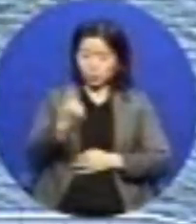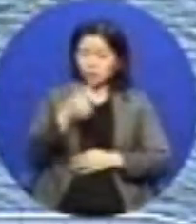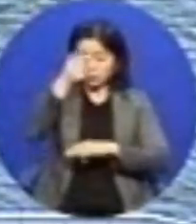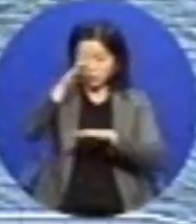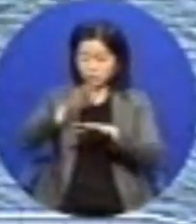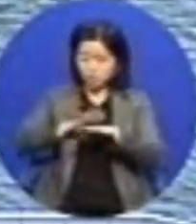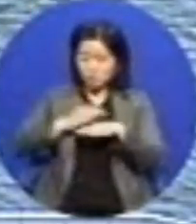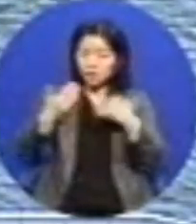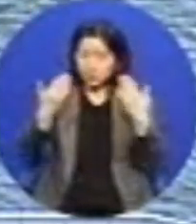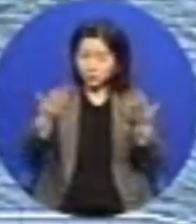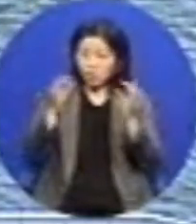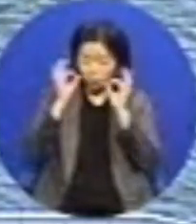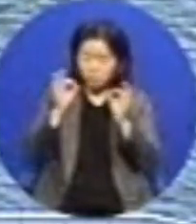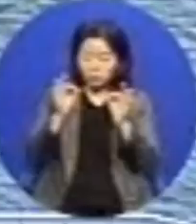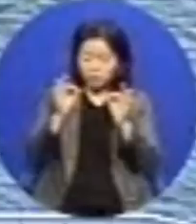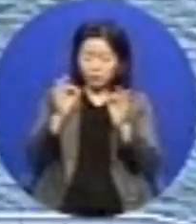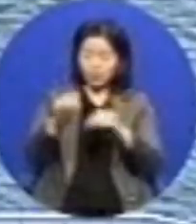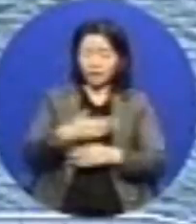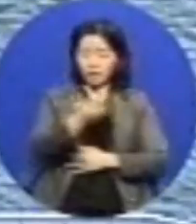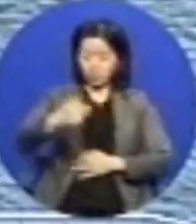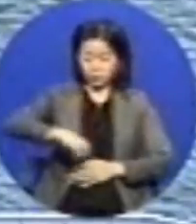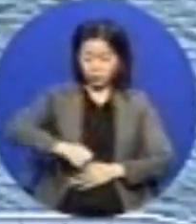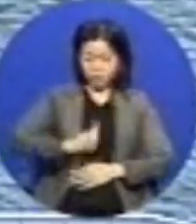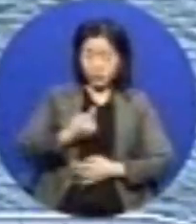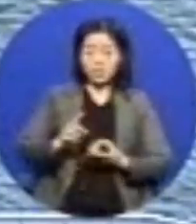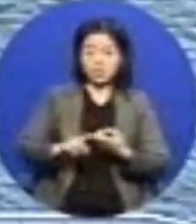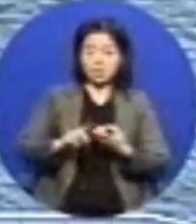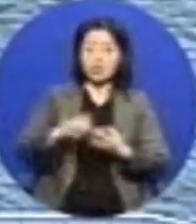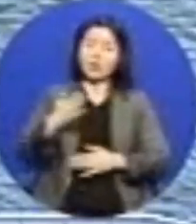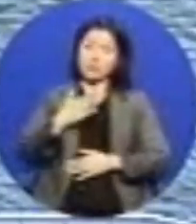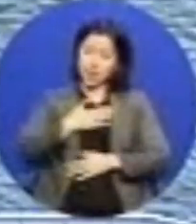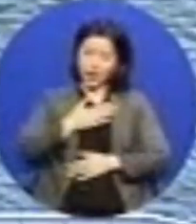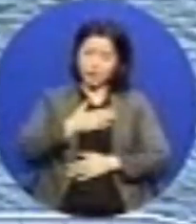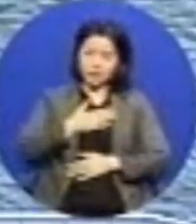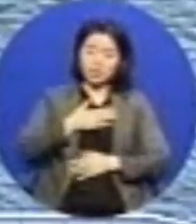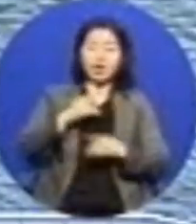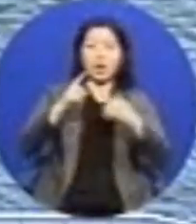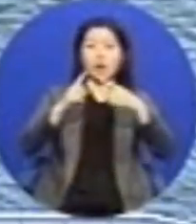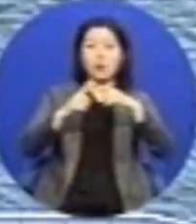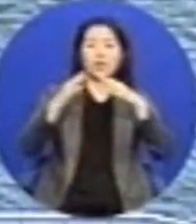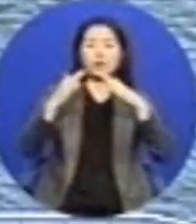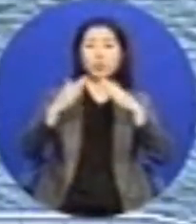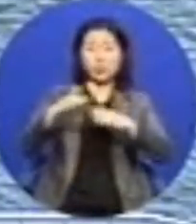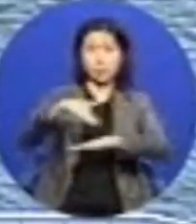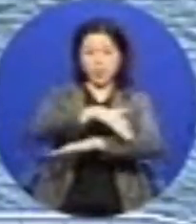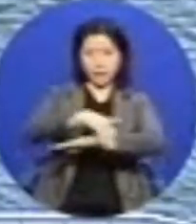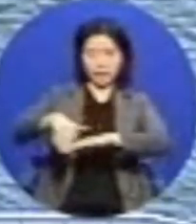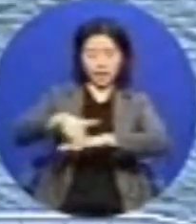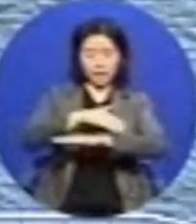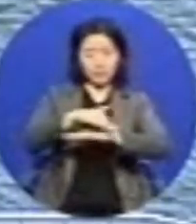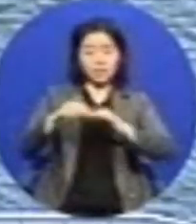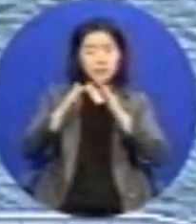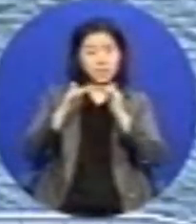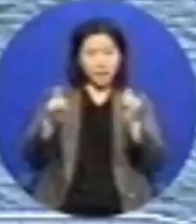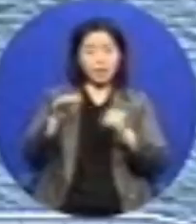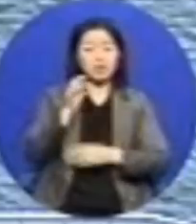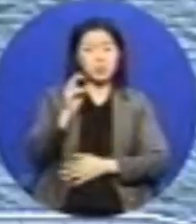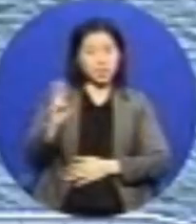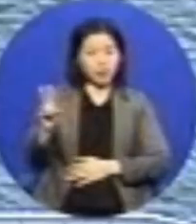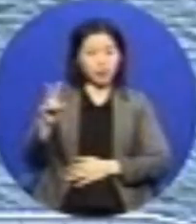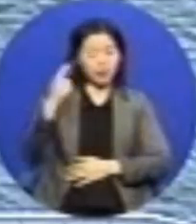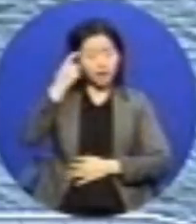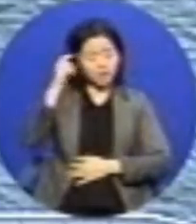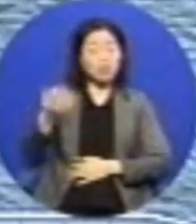보니까 여러분은 여러분 자신에 대해서 나는 교회 다 내는 사람이야 이런 생각을 하실겁니다